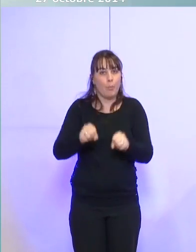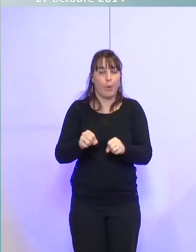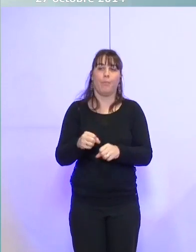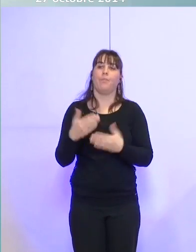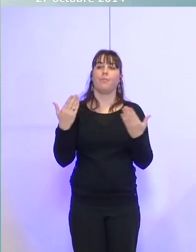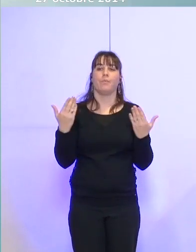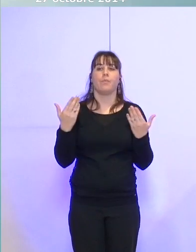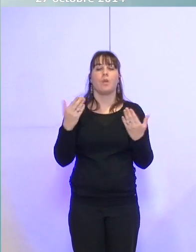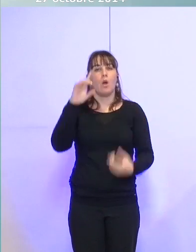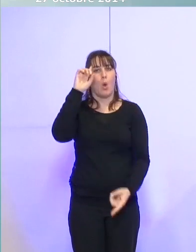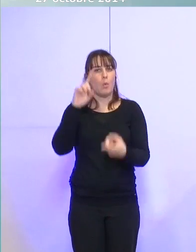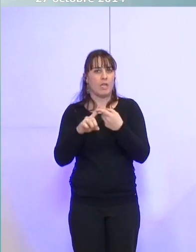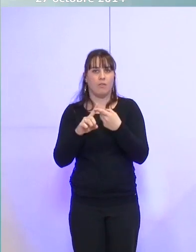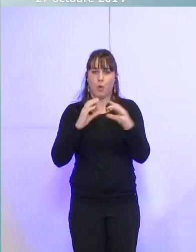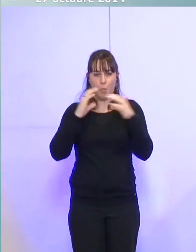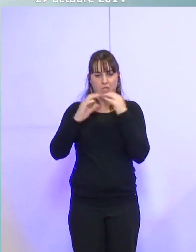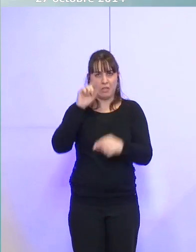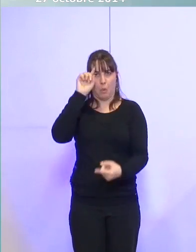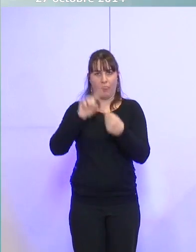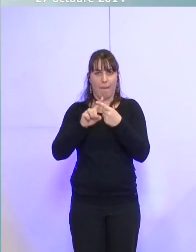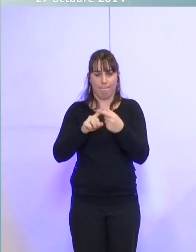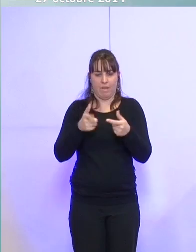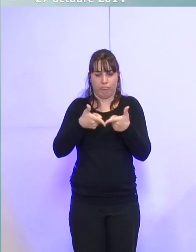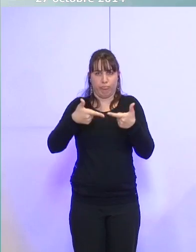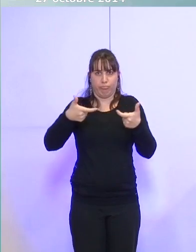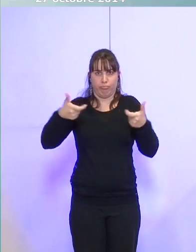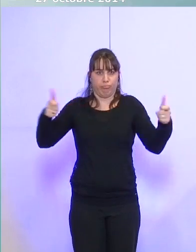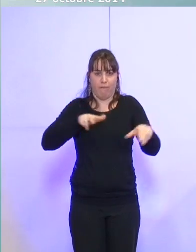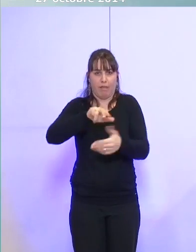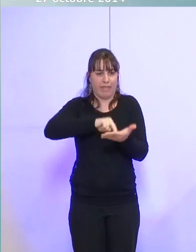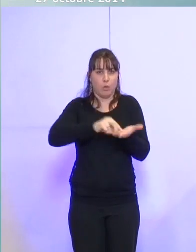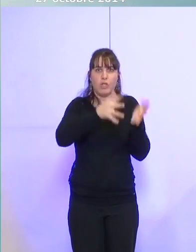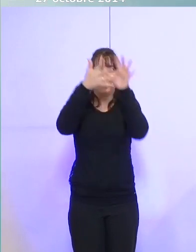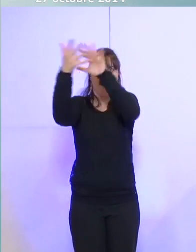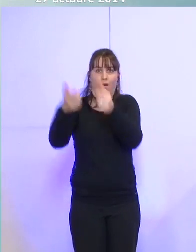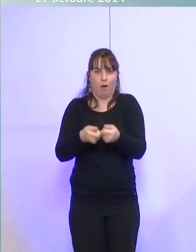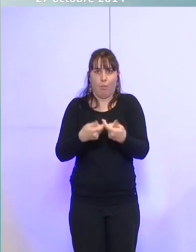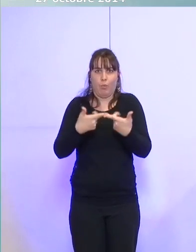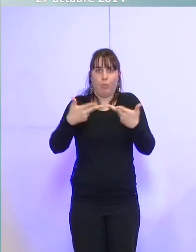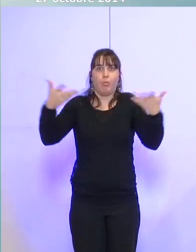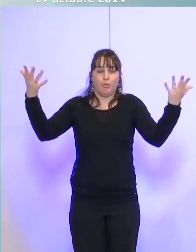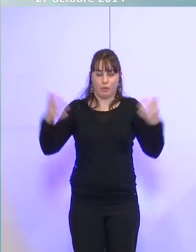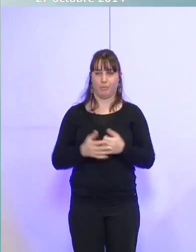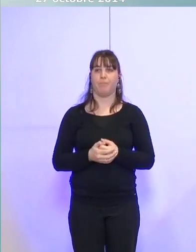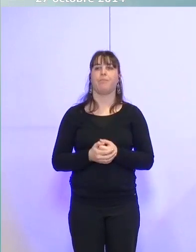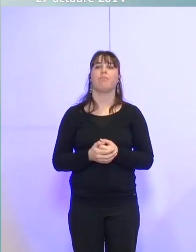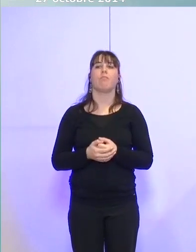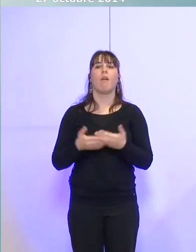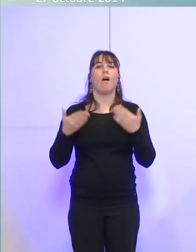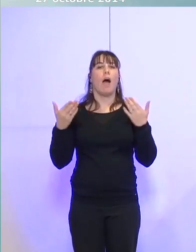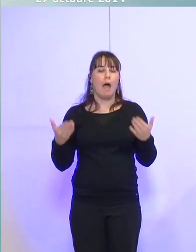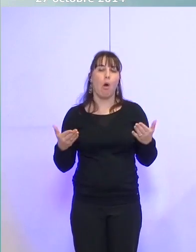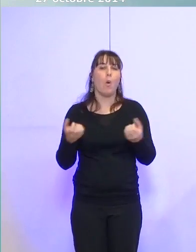que ces objets communicants se multiplient à l'avenir. Alors c'est une vision qui génère on va dire un certain